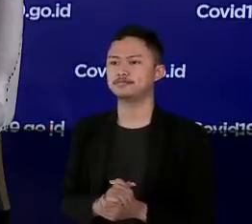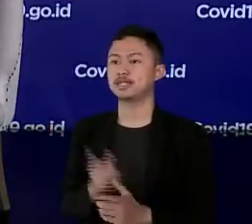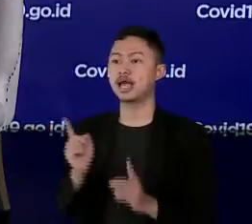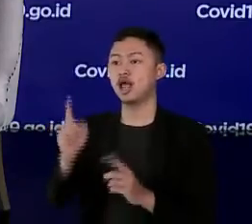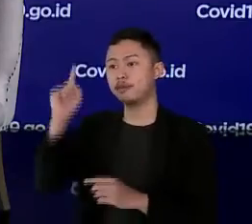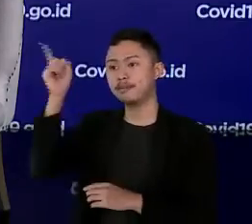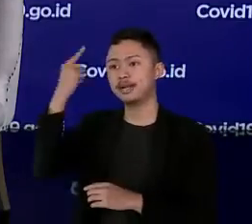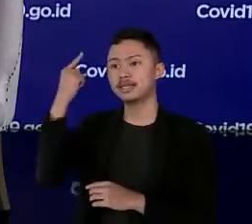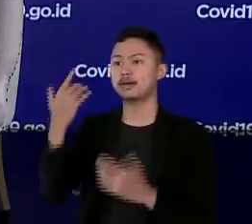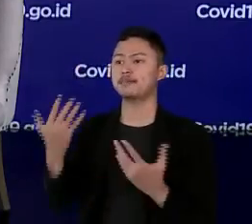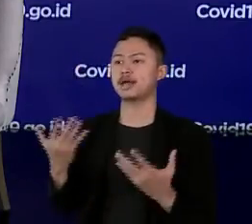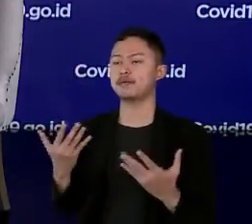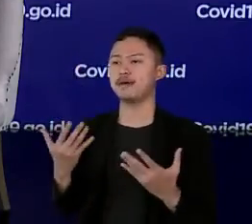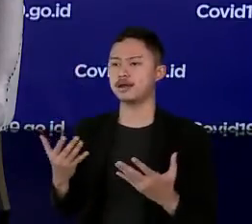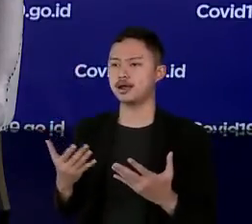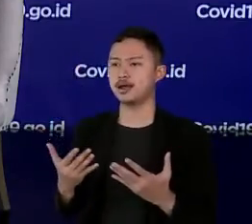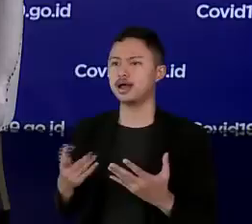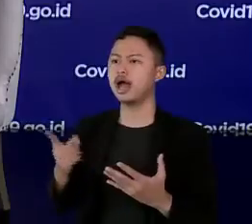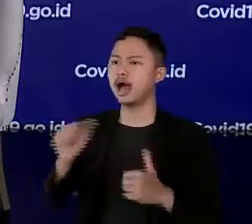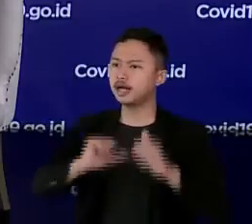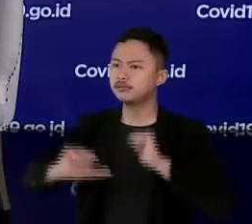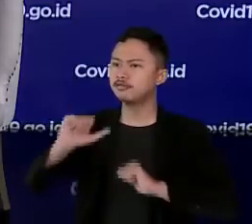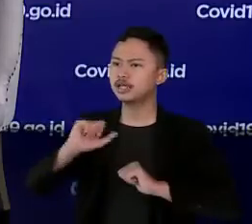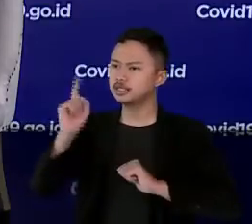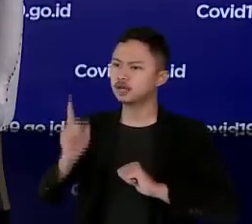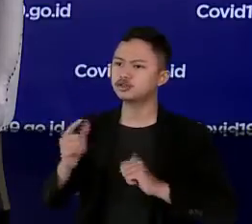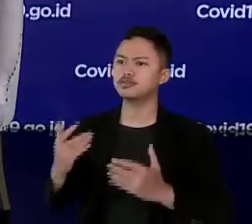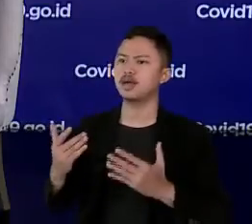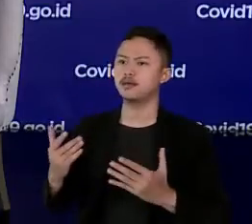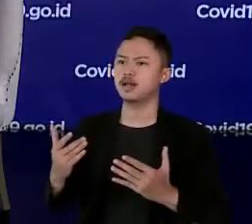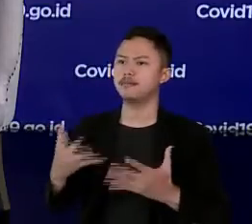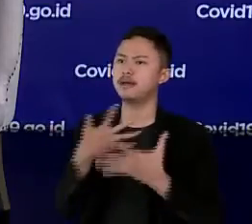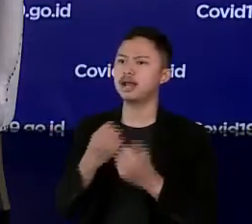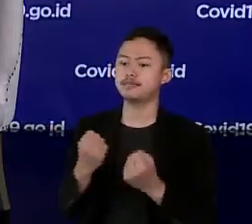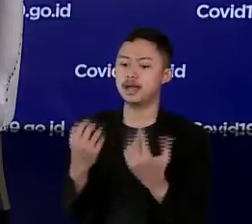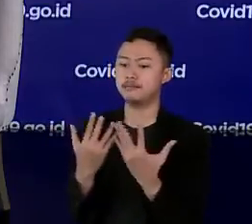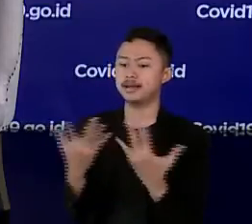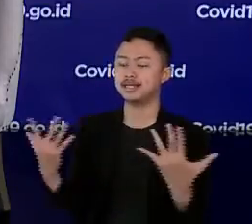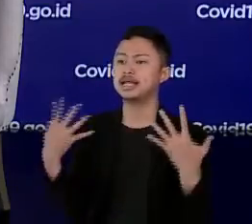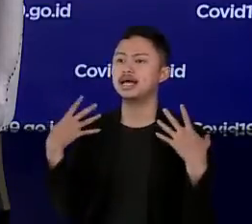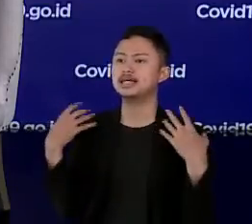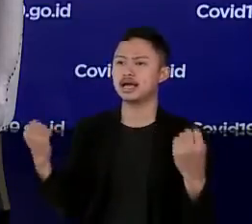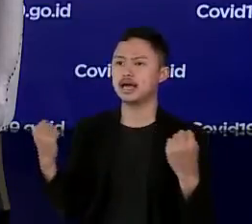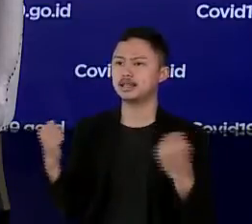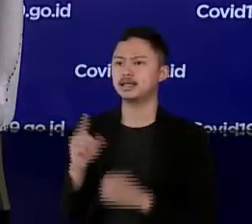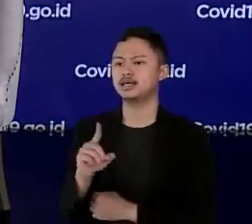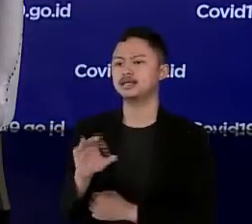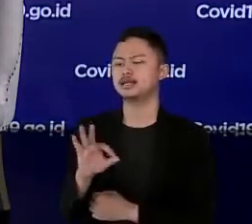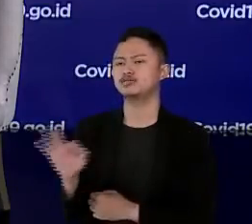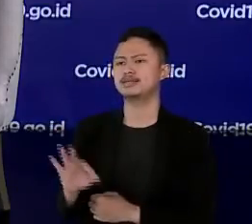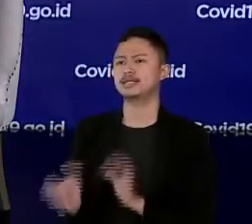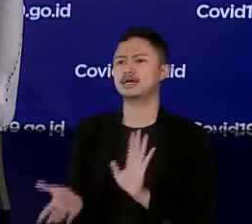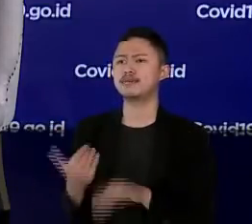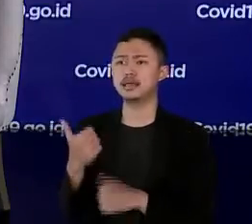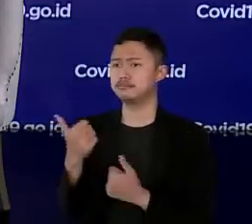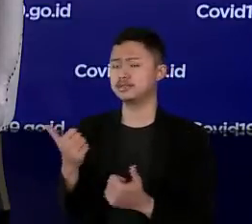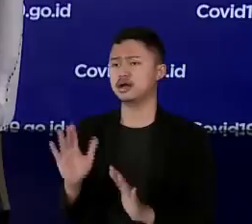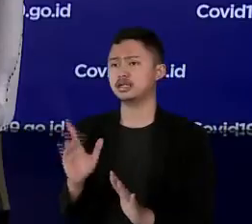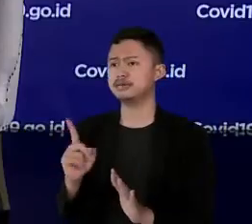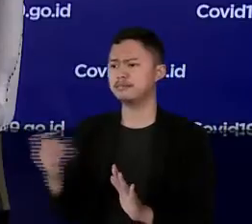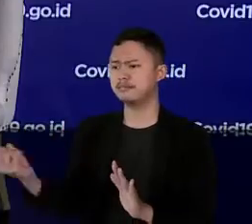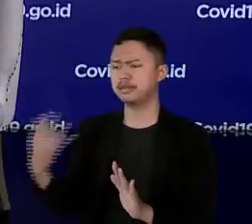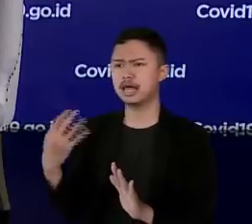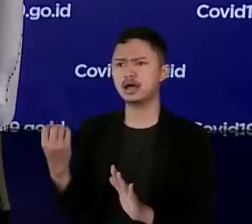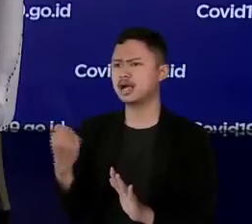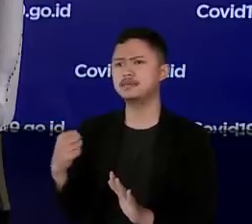dari sisi pemerintah kira-kira Apa yang harus dilakukan agar supaya Kesehatan Masyarakat ini bisa tetap baik